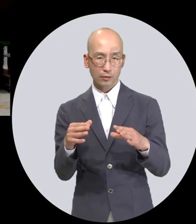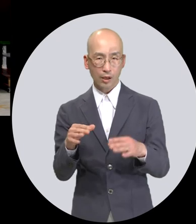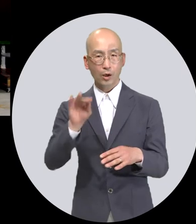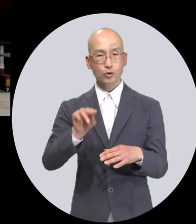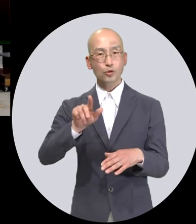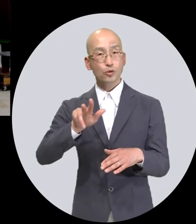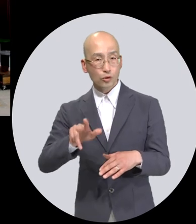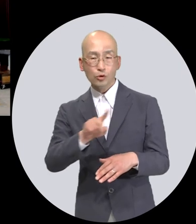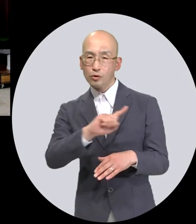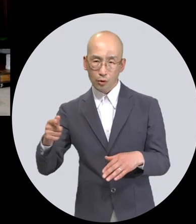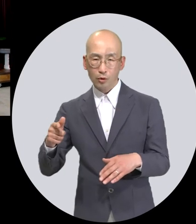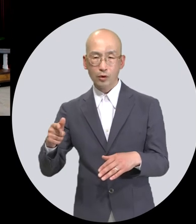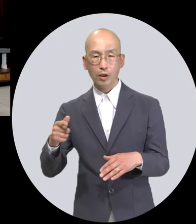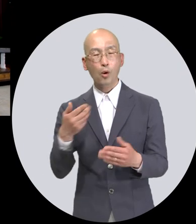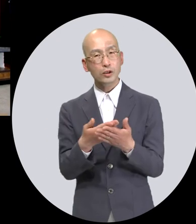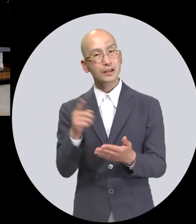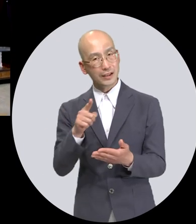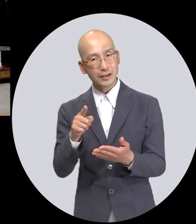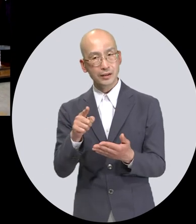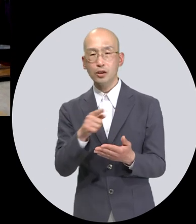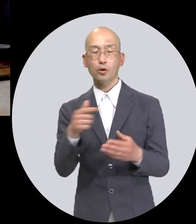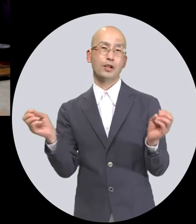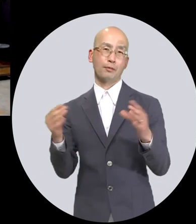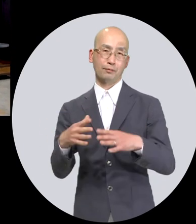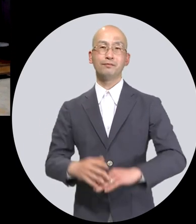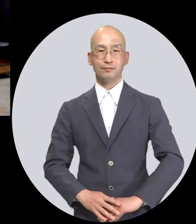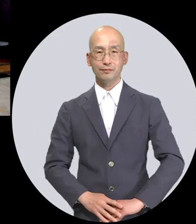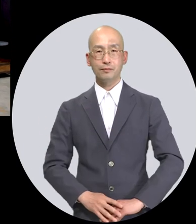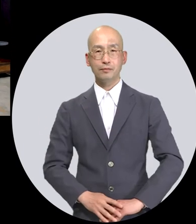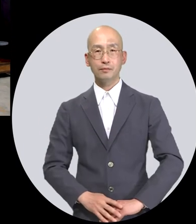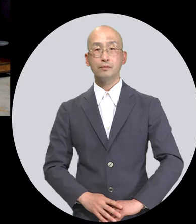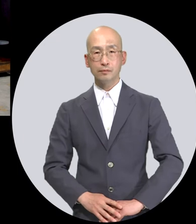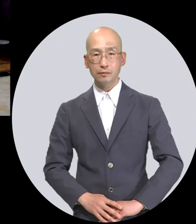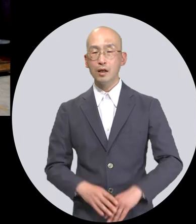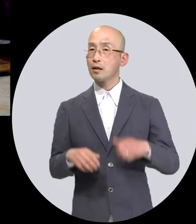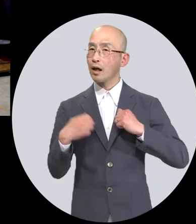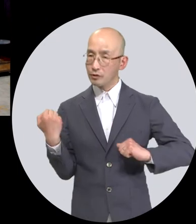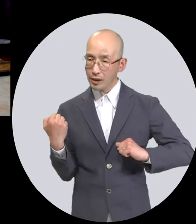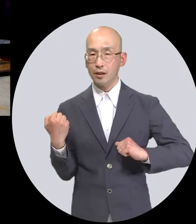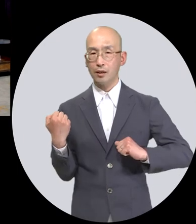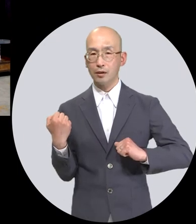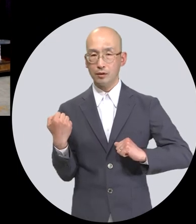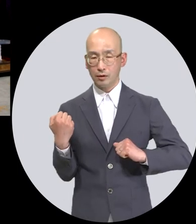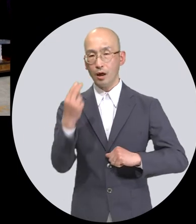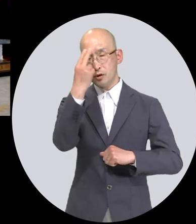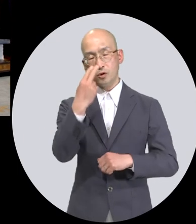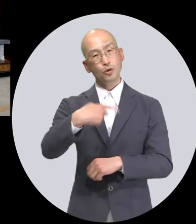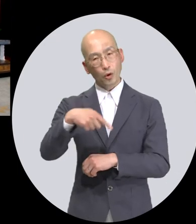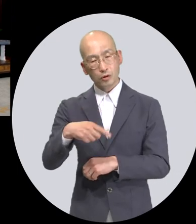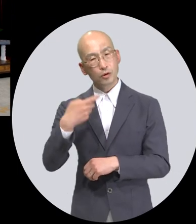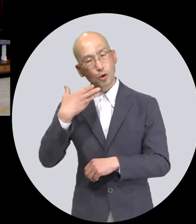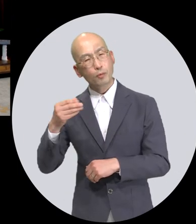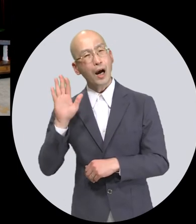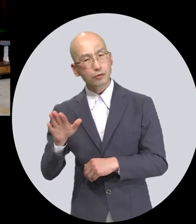みんなでラーニングツールどんなものが次あったらいいかなって話したり、あとは、学生とかね、美術教育